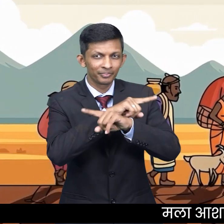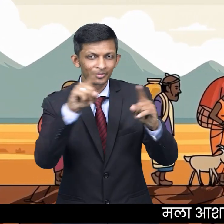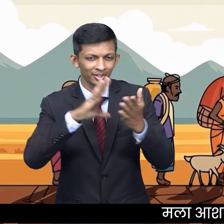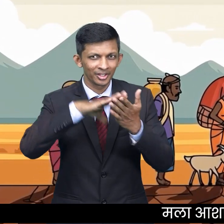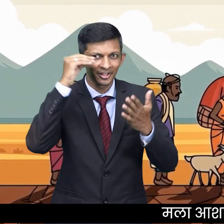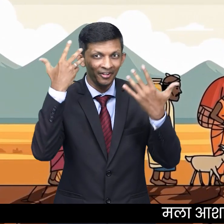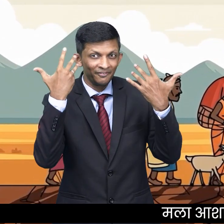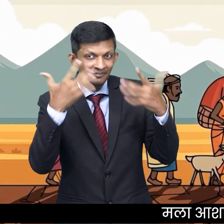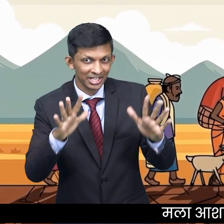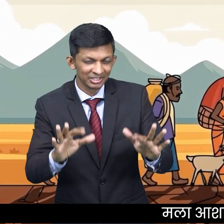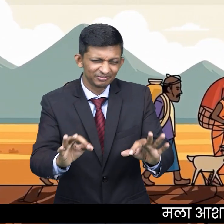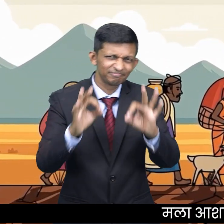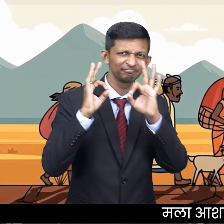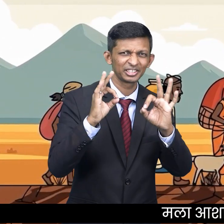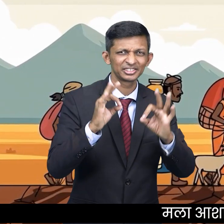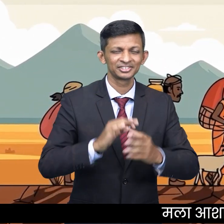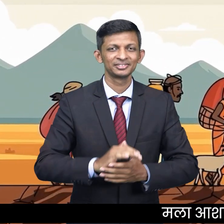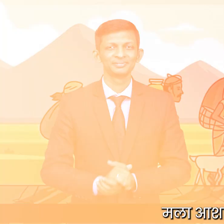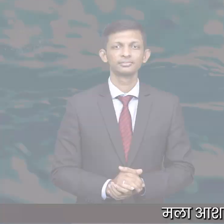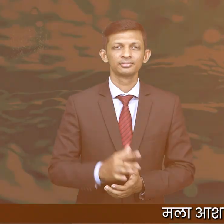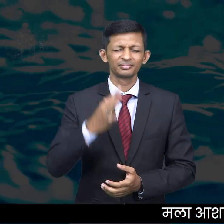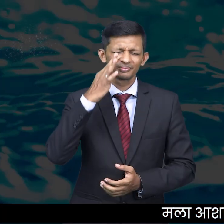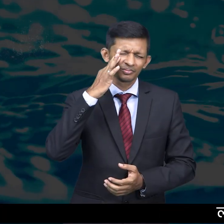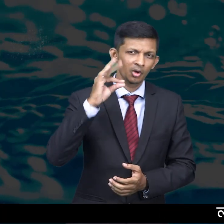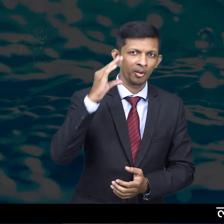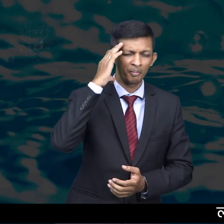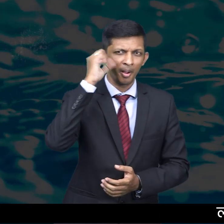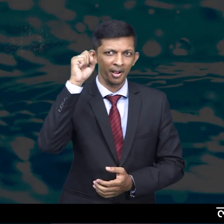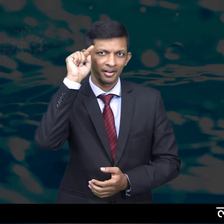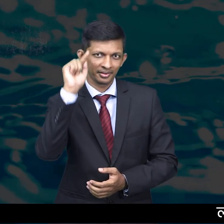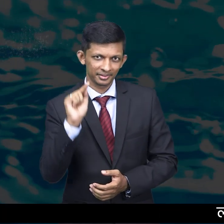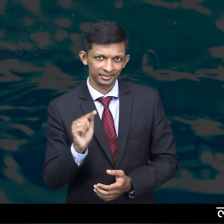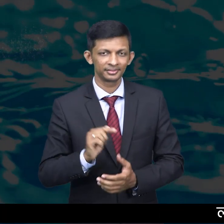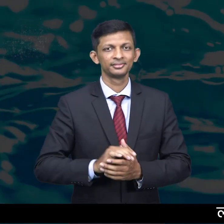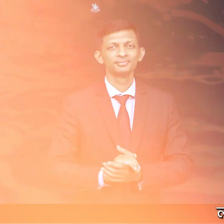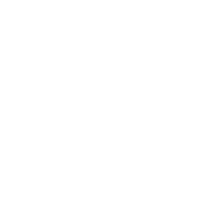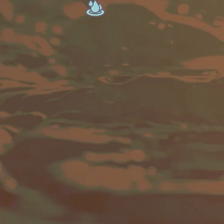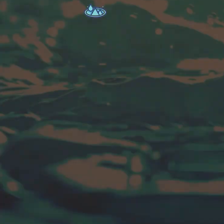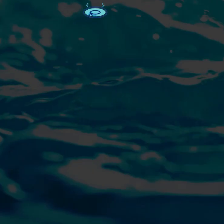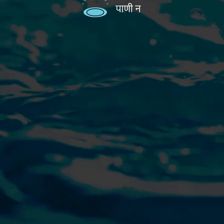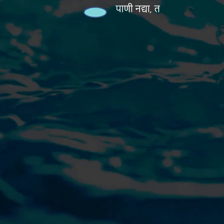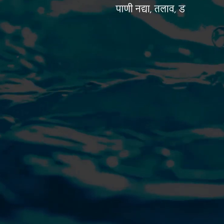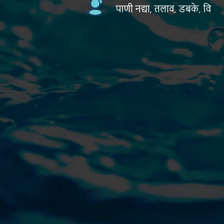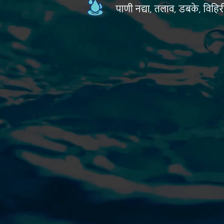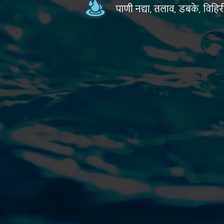मला आशा आहे की तुम्ही चांगले शिकलात. लक्षात ठेवण्यासारखे मुद्दे.